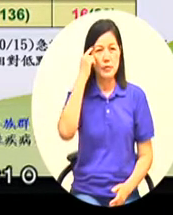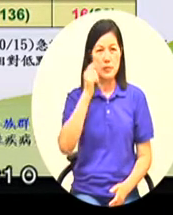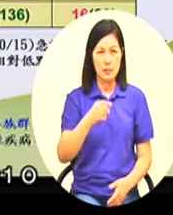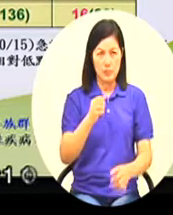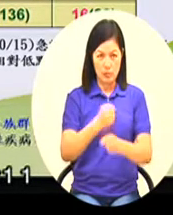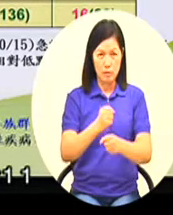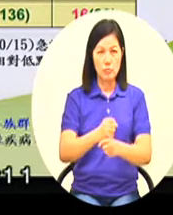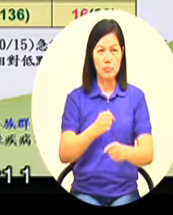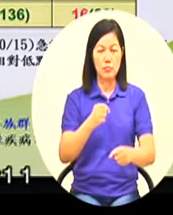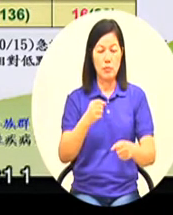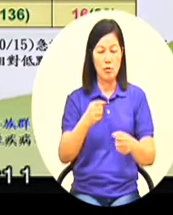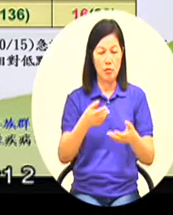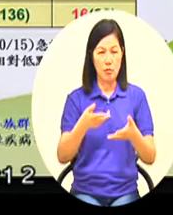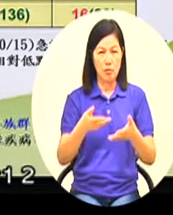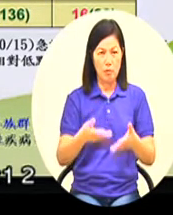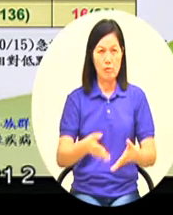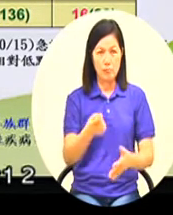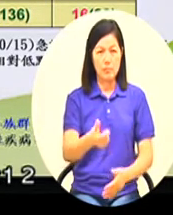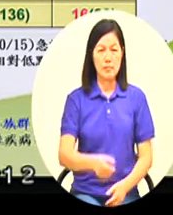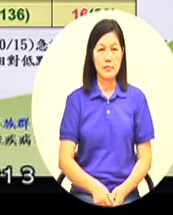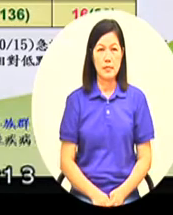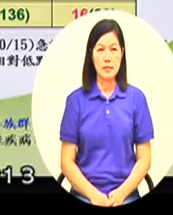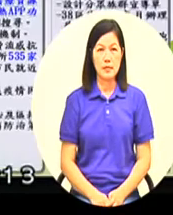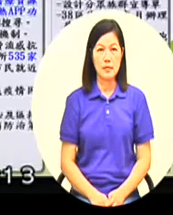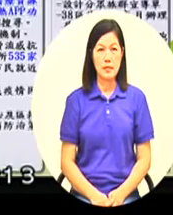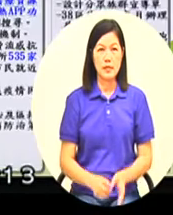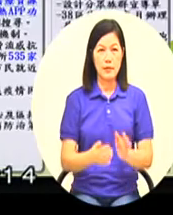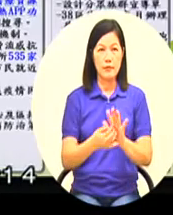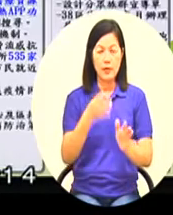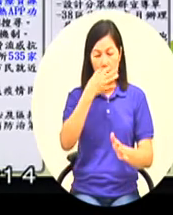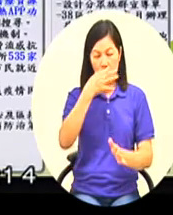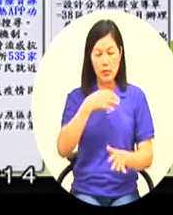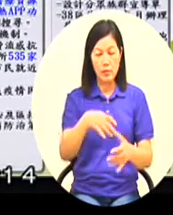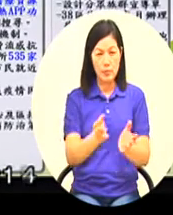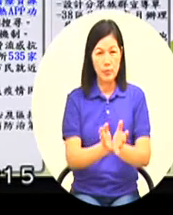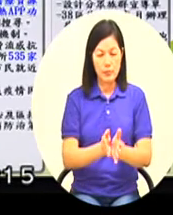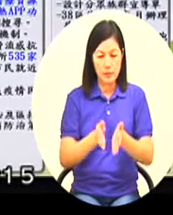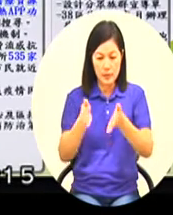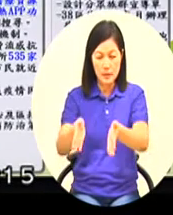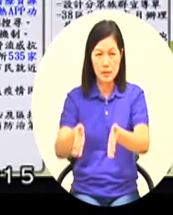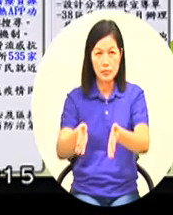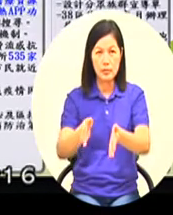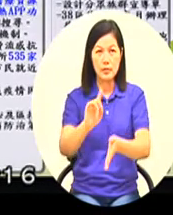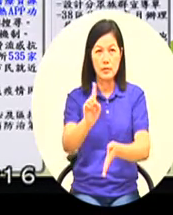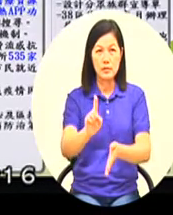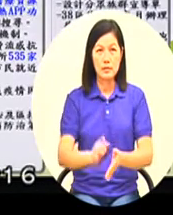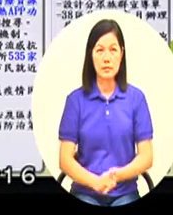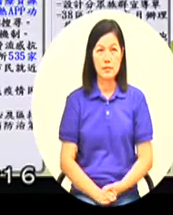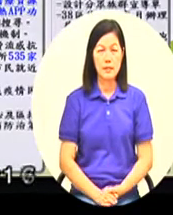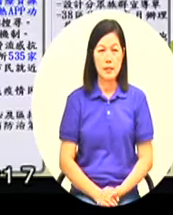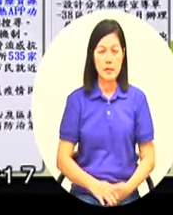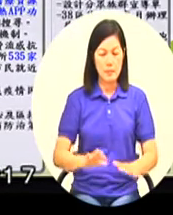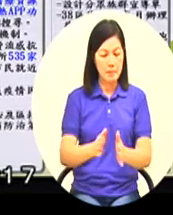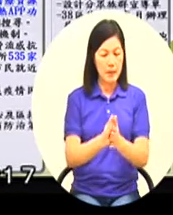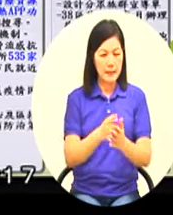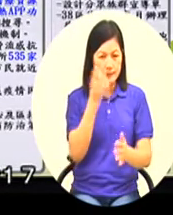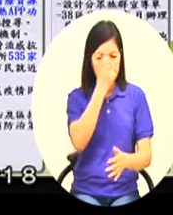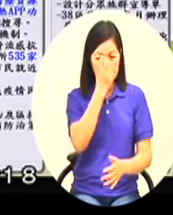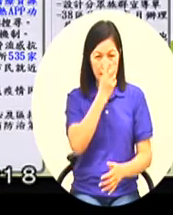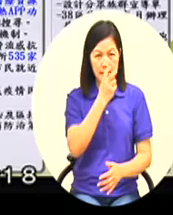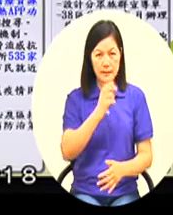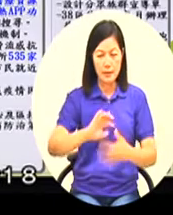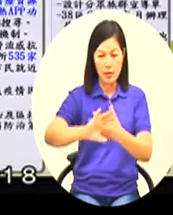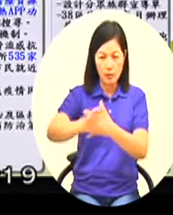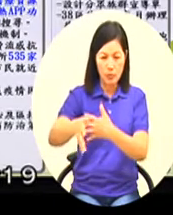点。那在季节流感的一个防治部分，主要是有几个大方向，一个是及时的侦测，透过我们国内外的疫